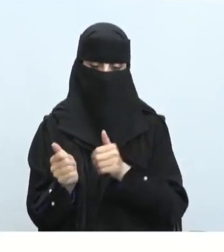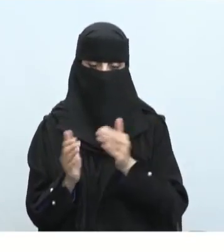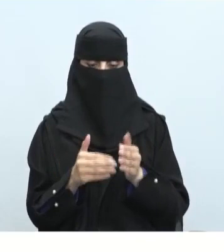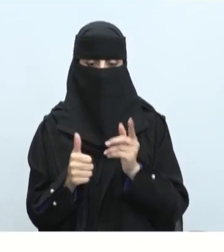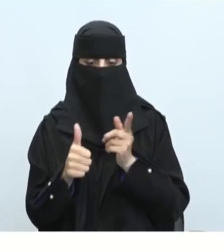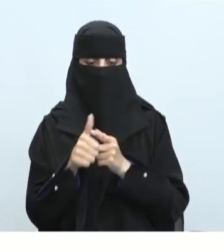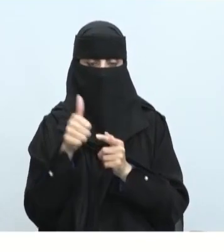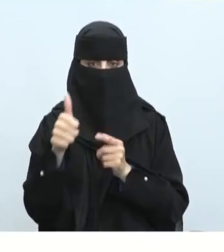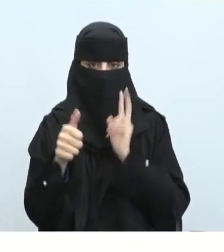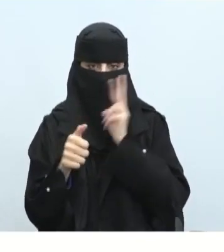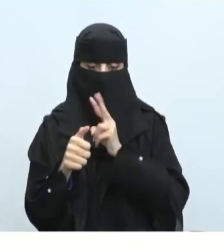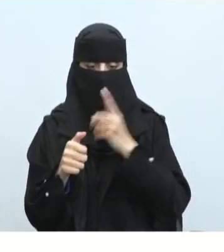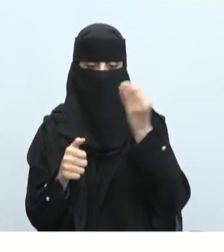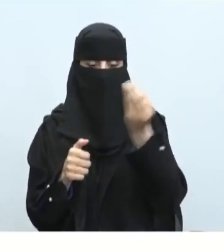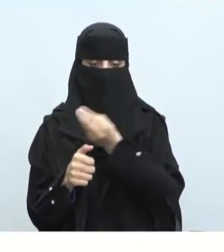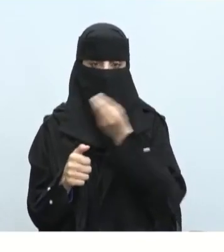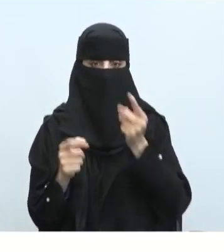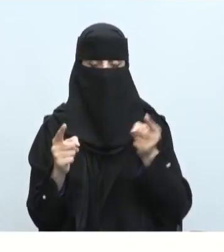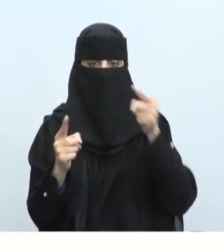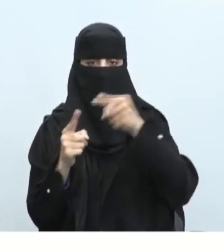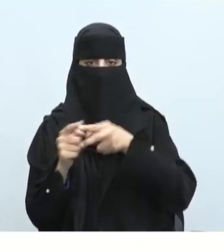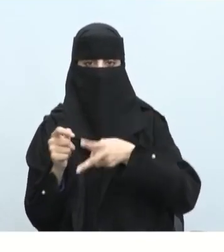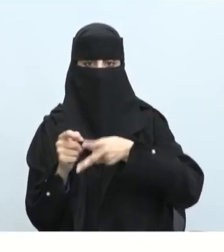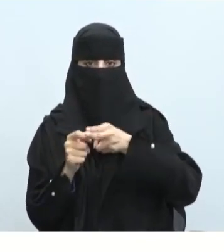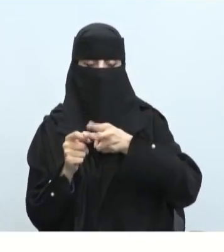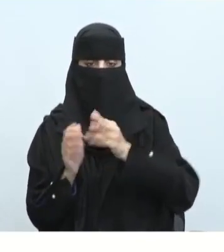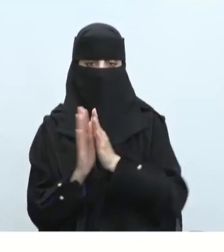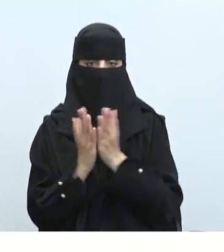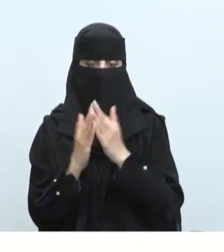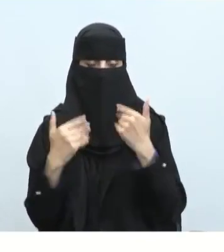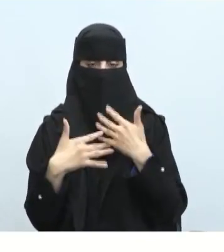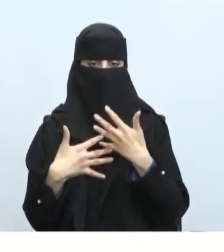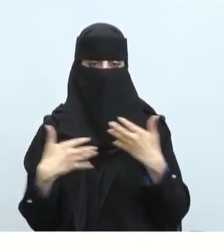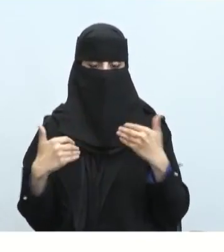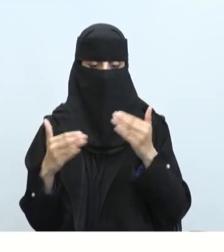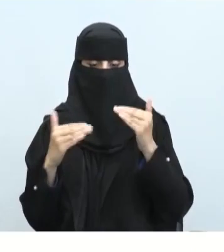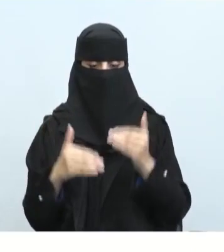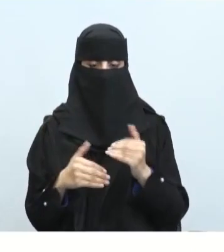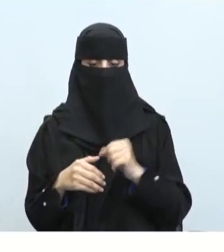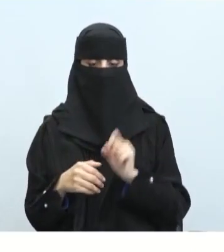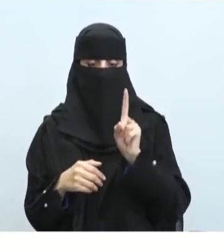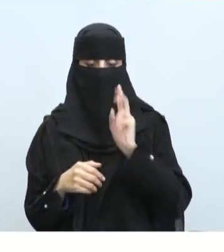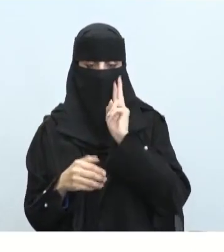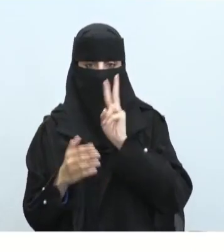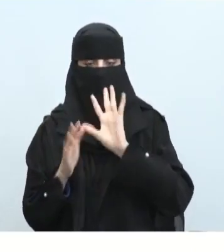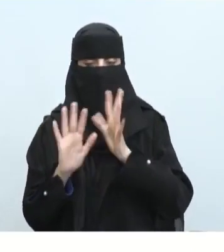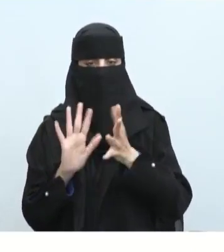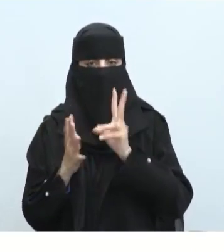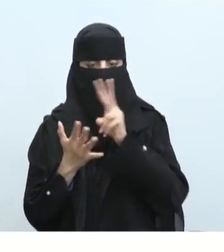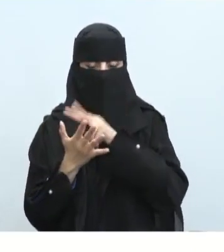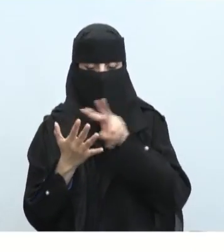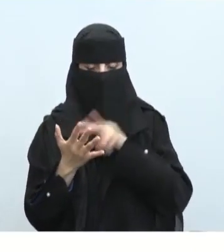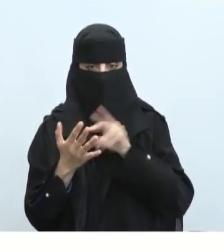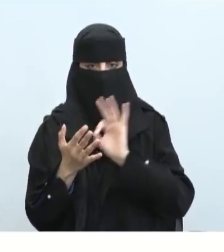ان الرحله الى معرض الكتاب ممتعه كان القراءه سفر